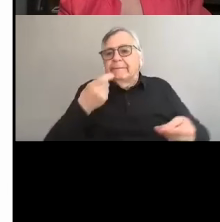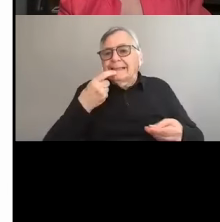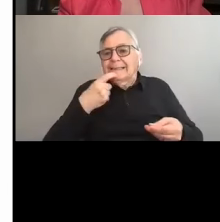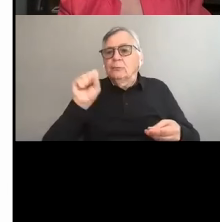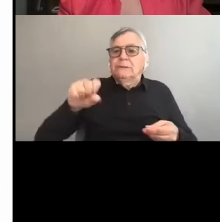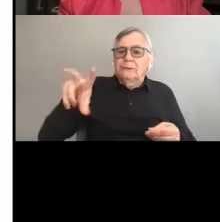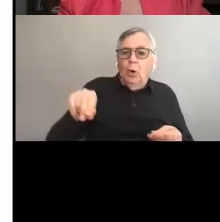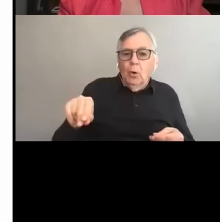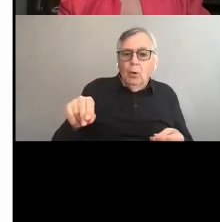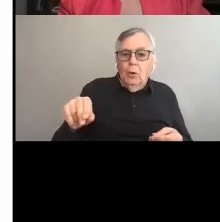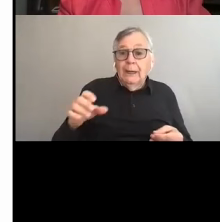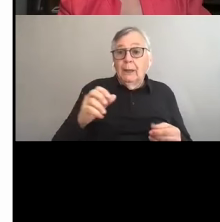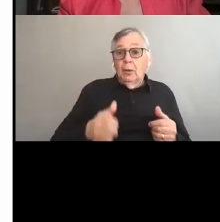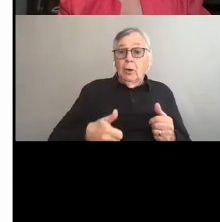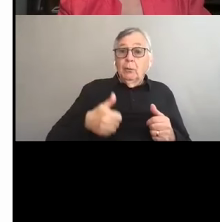plus un